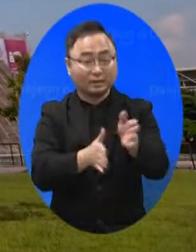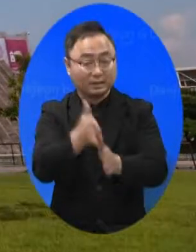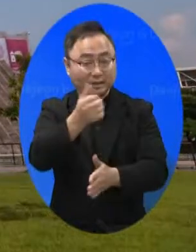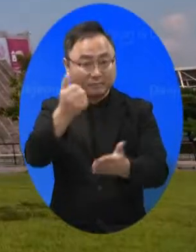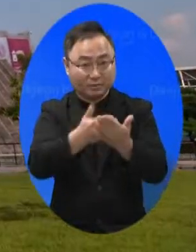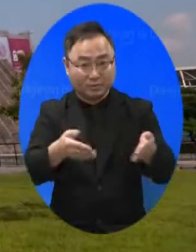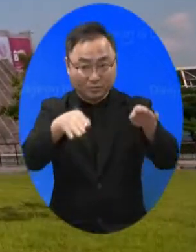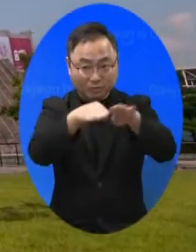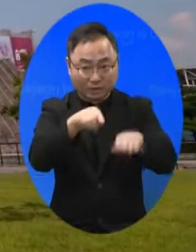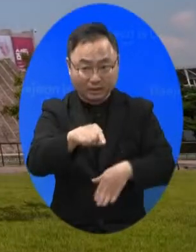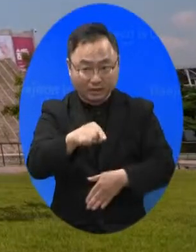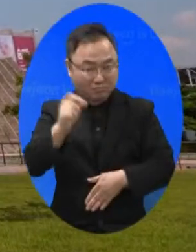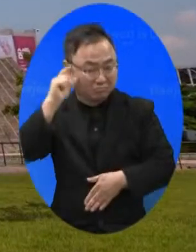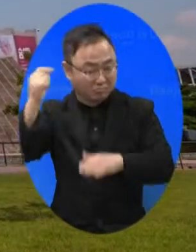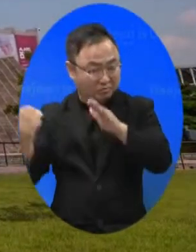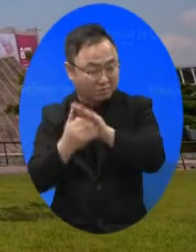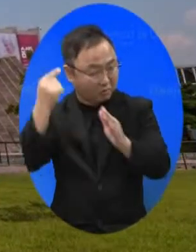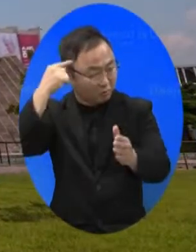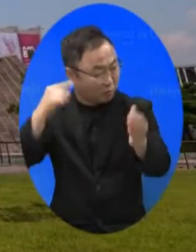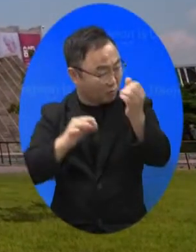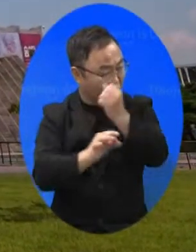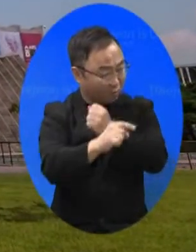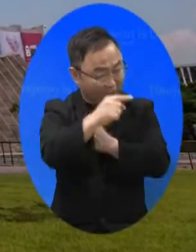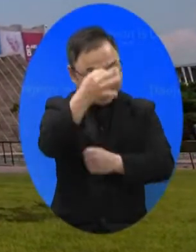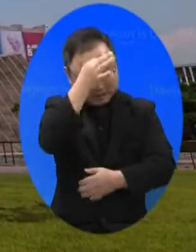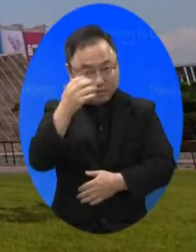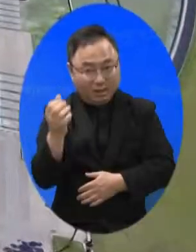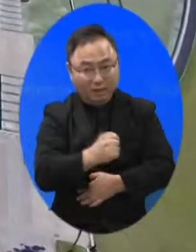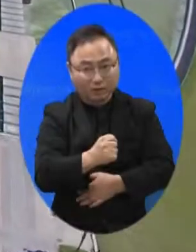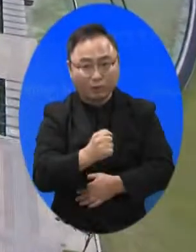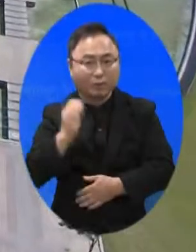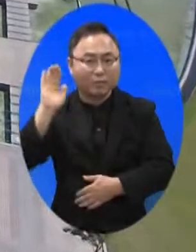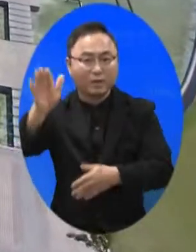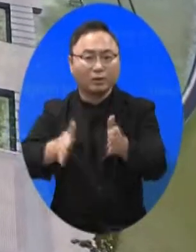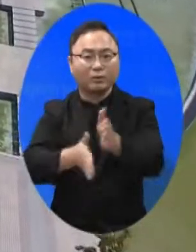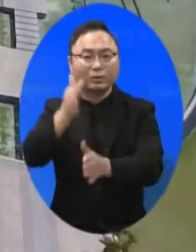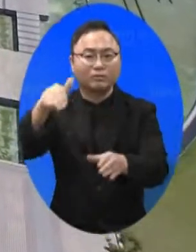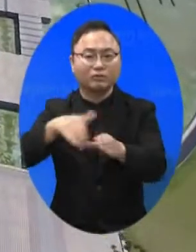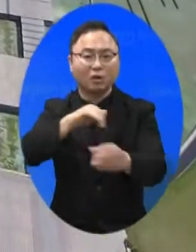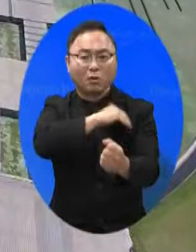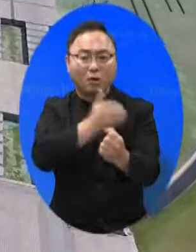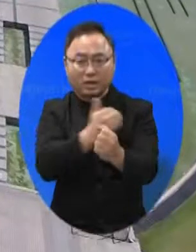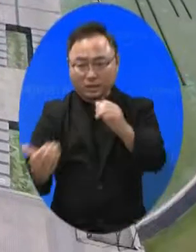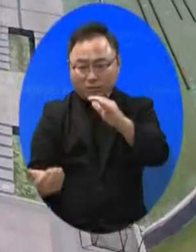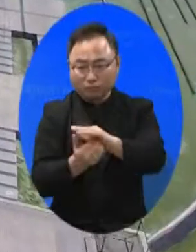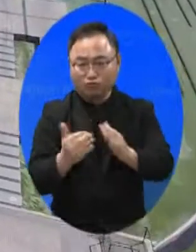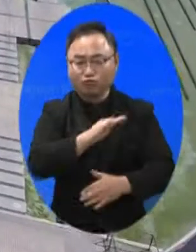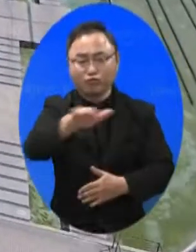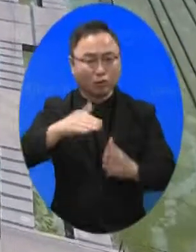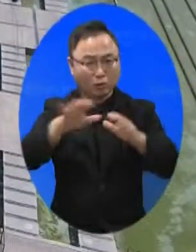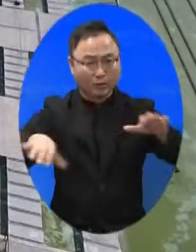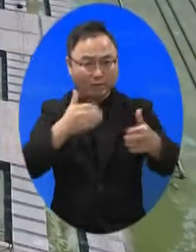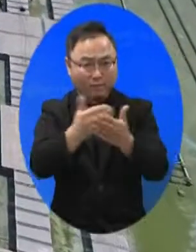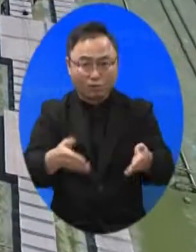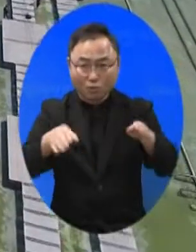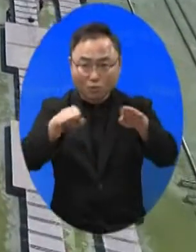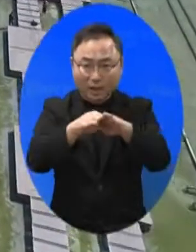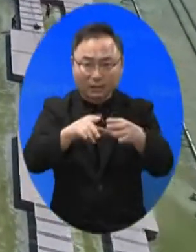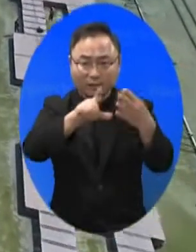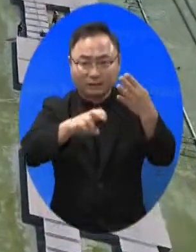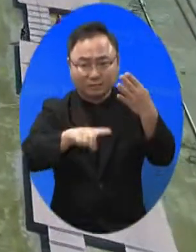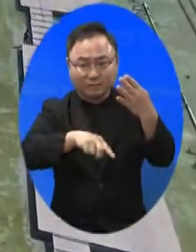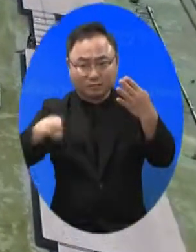대전시립미술관이 최첨단 과학기술로 미래도시의 문화관리를 실현하는 우리 동네 미술관을 4월 21일부터